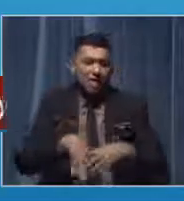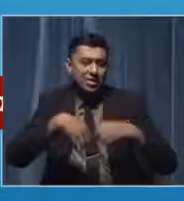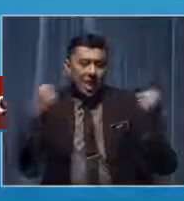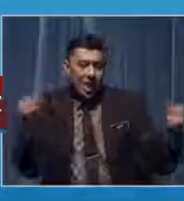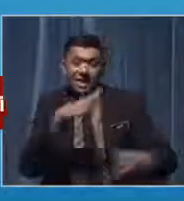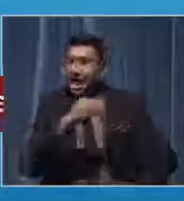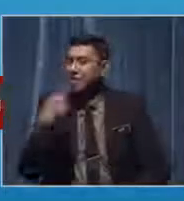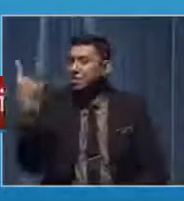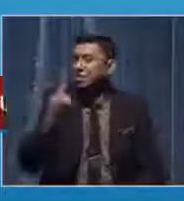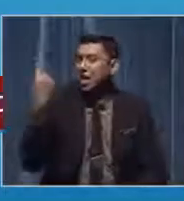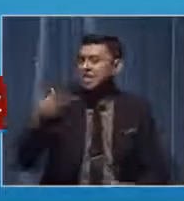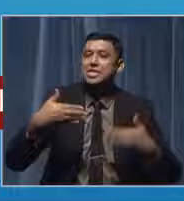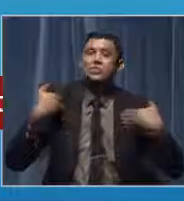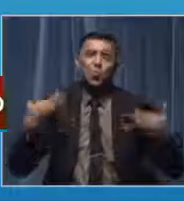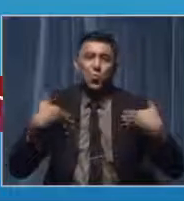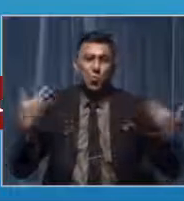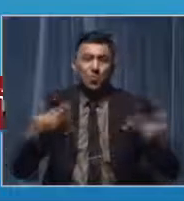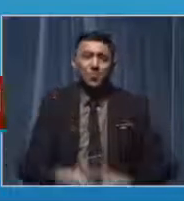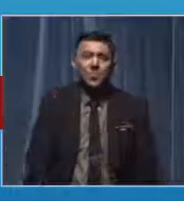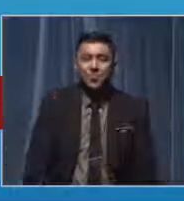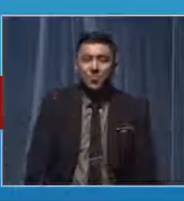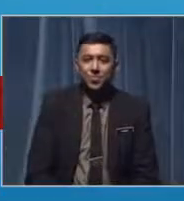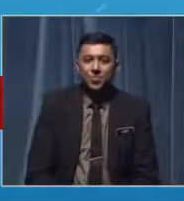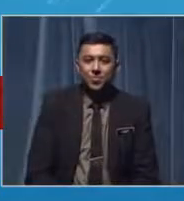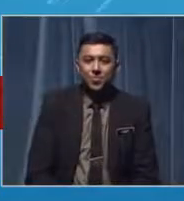dan sentiasa ceria.